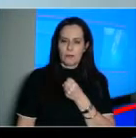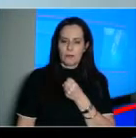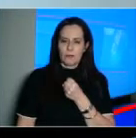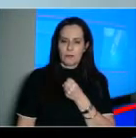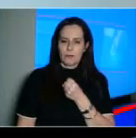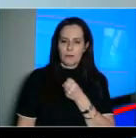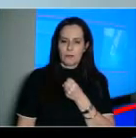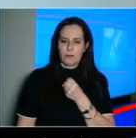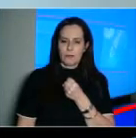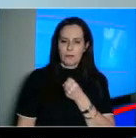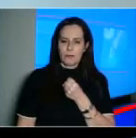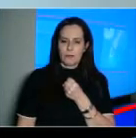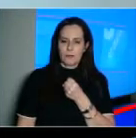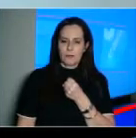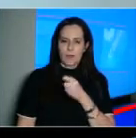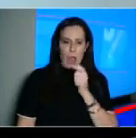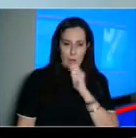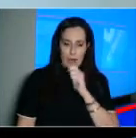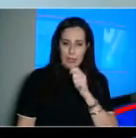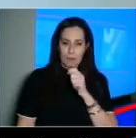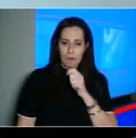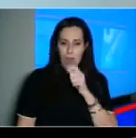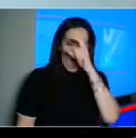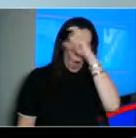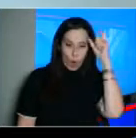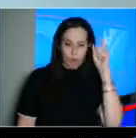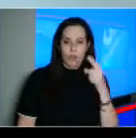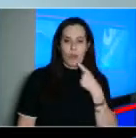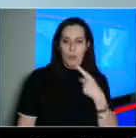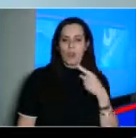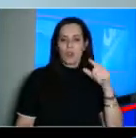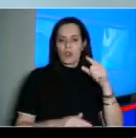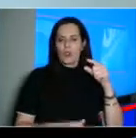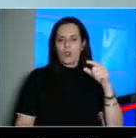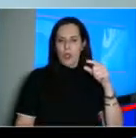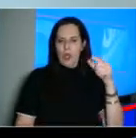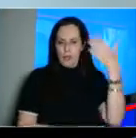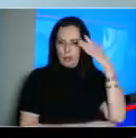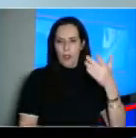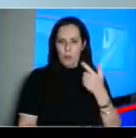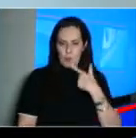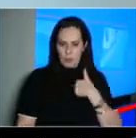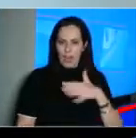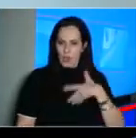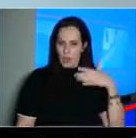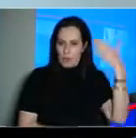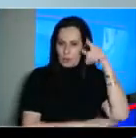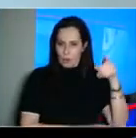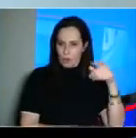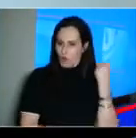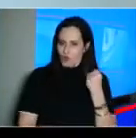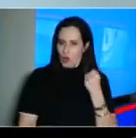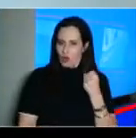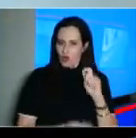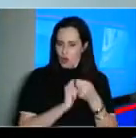ככה. מראיינים אחות, שאמרה שהממסד, היא נותנת לנו את ההרגשה שהממסד הוא נוקשה,